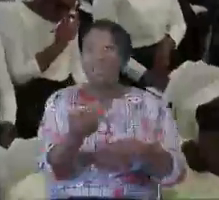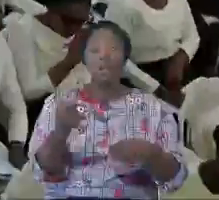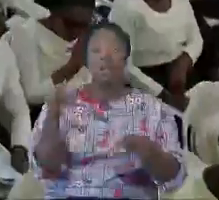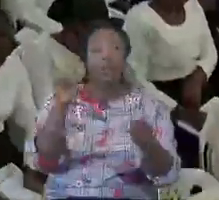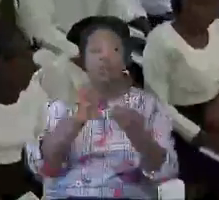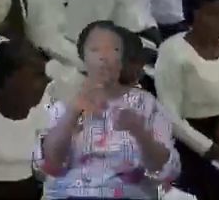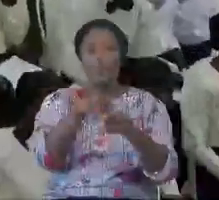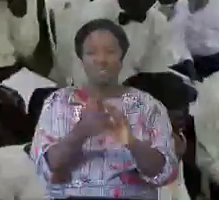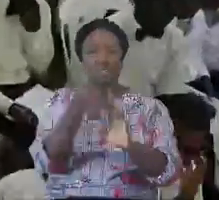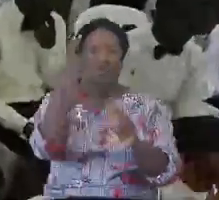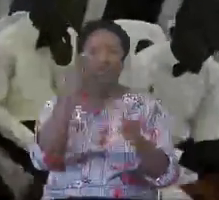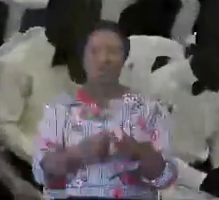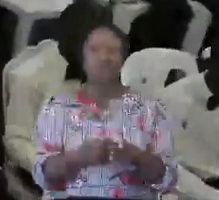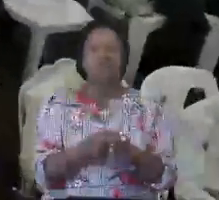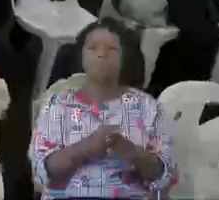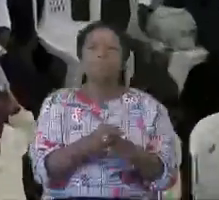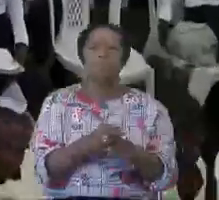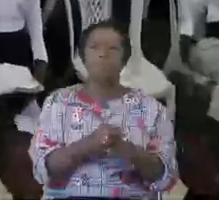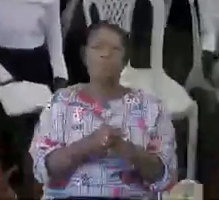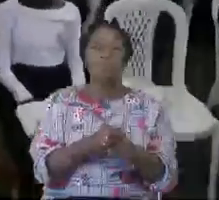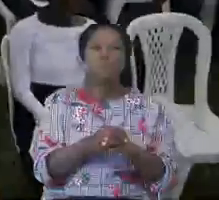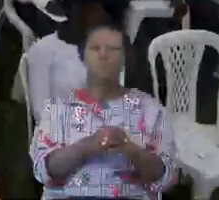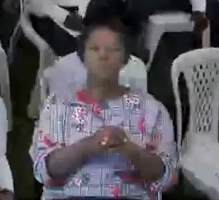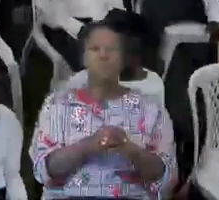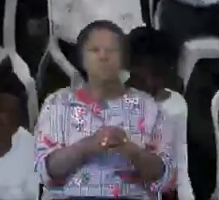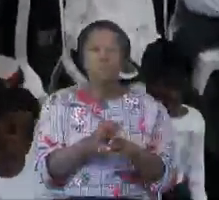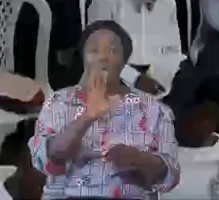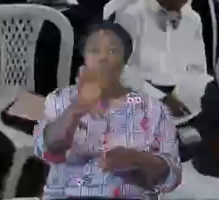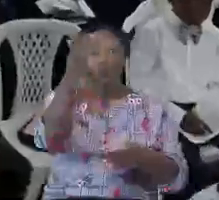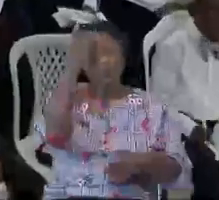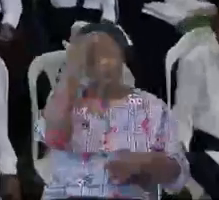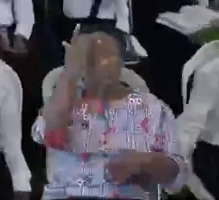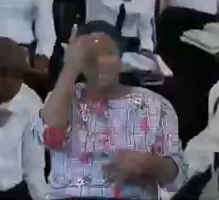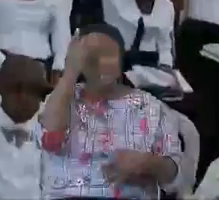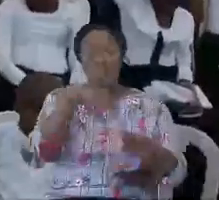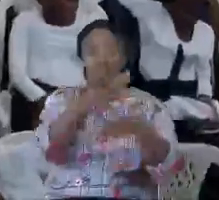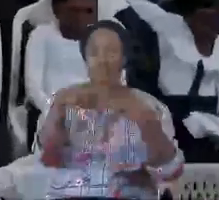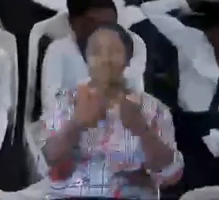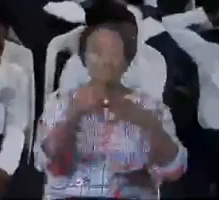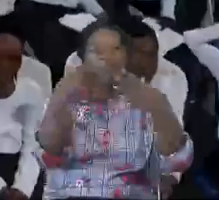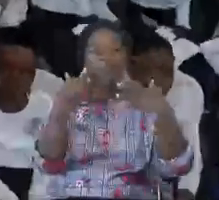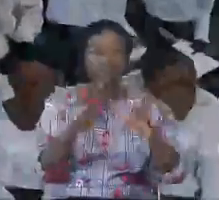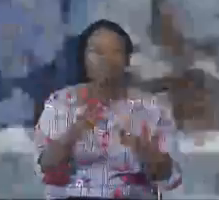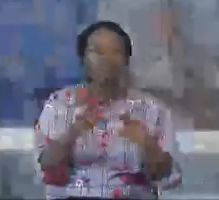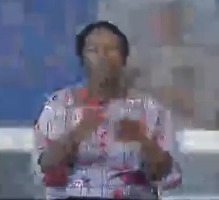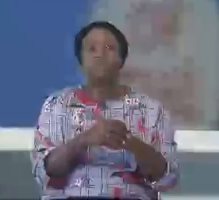Et tu n'auras plus à endurer ce jugement au nom de Jésus.